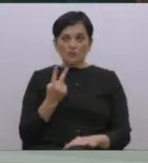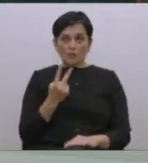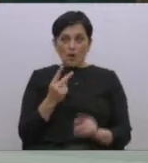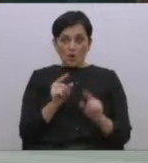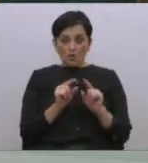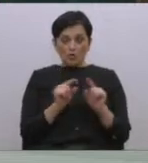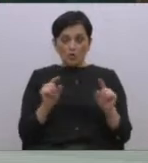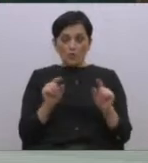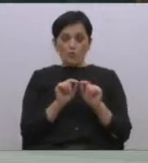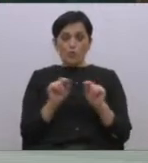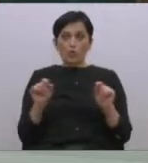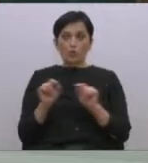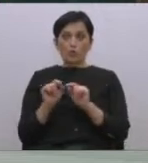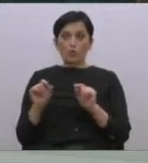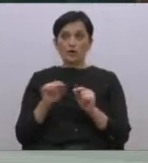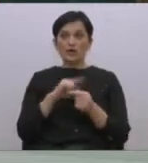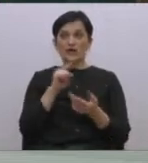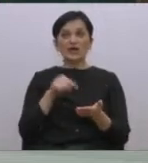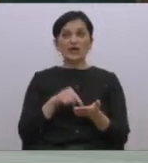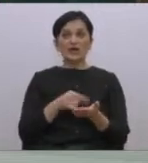meu punct,